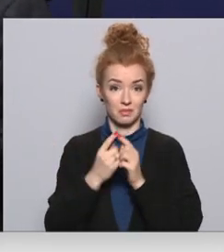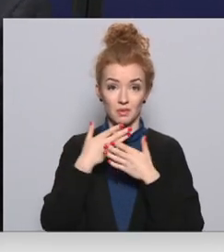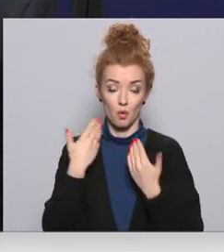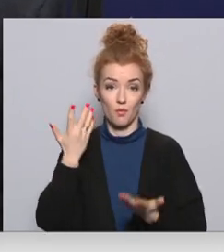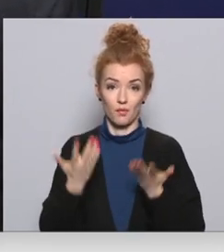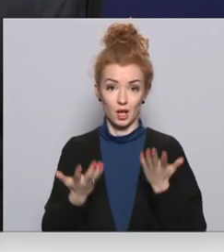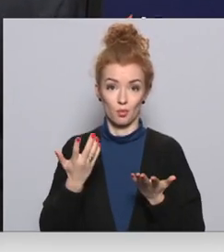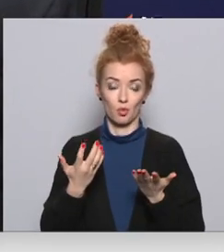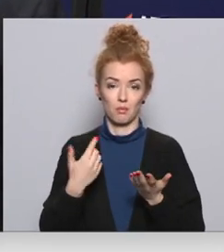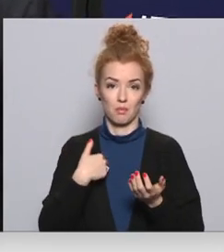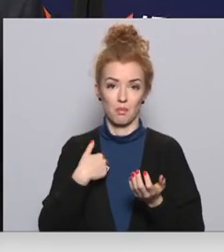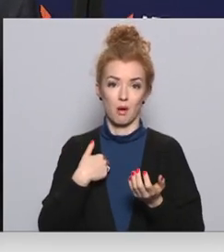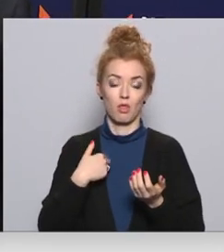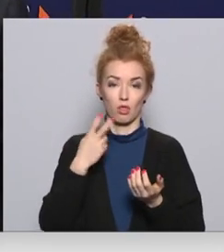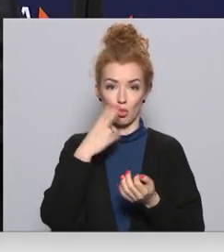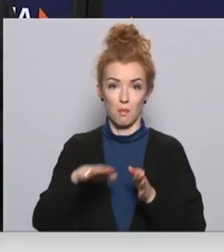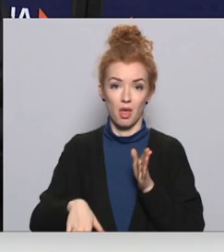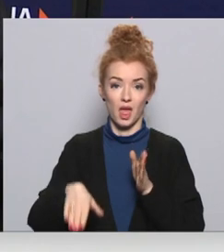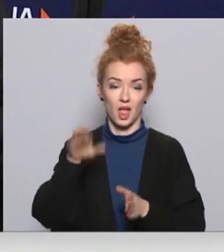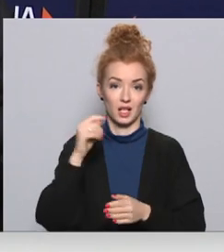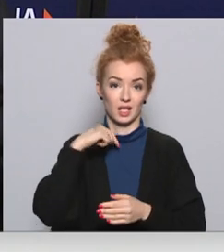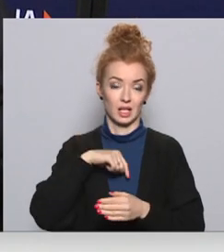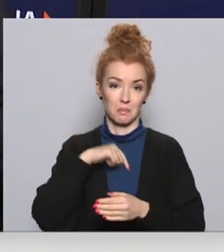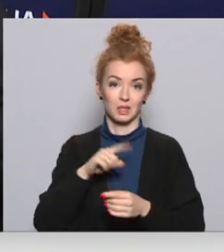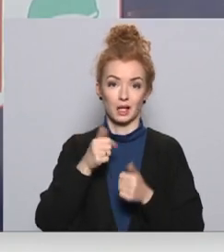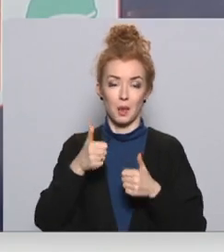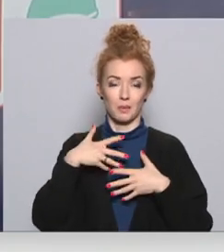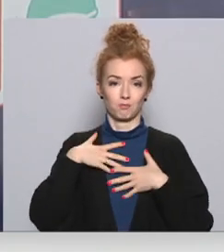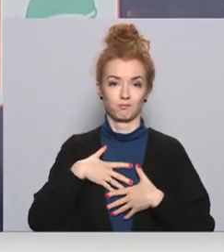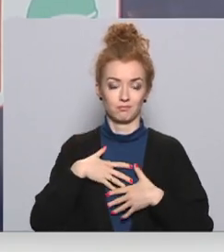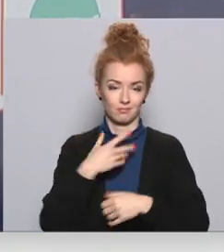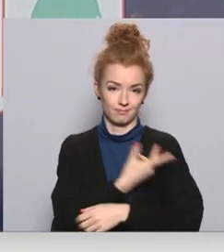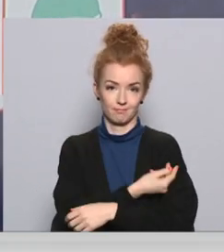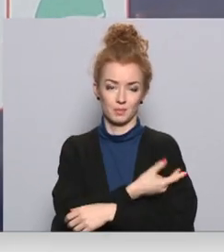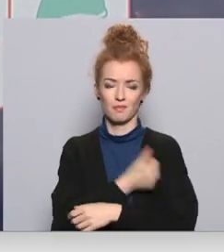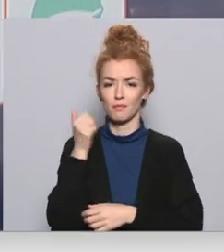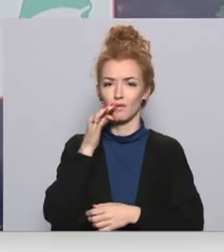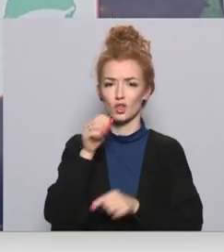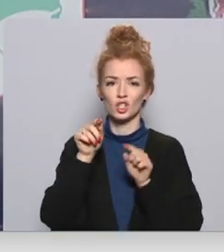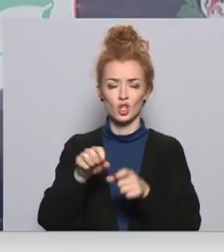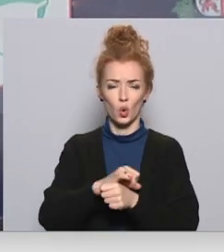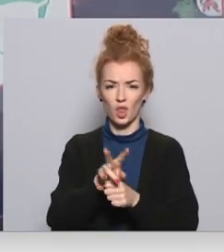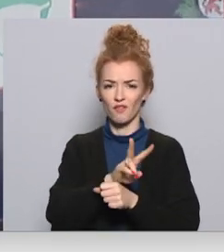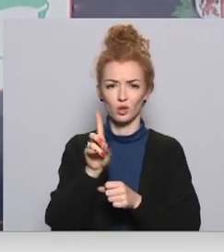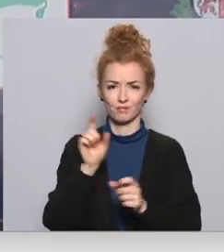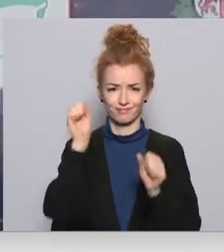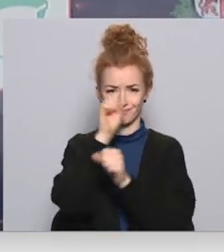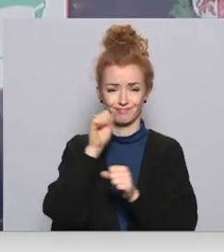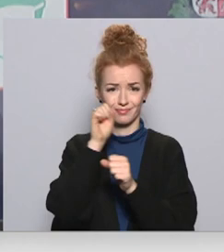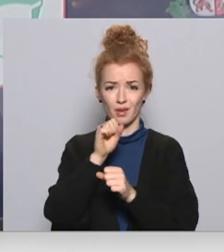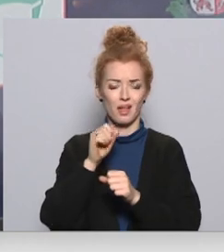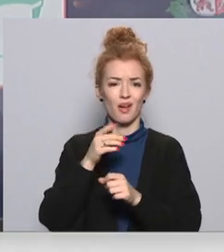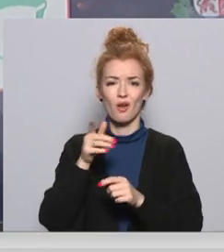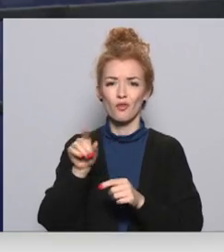varbūt bērnības viss tās pots vēl strādā. Šis vīrus ir uzpūsts. Tas nav tik briesmīgs, kā viņi